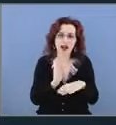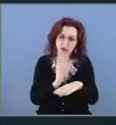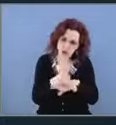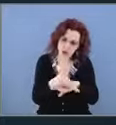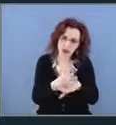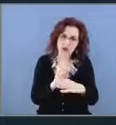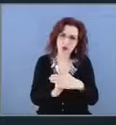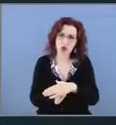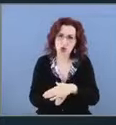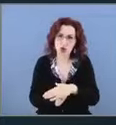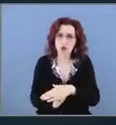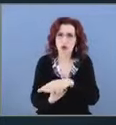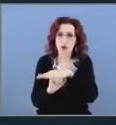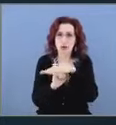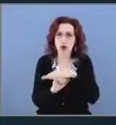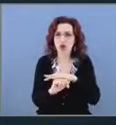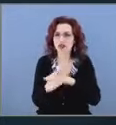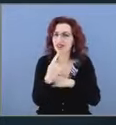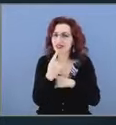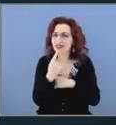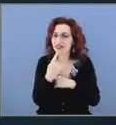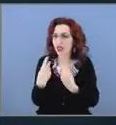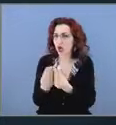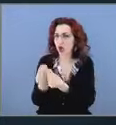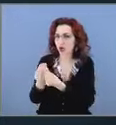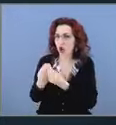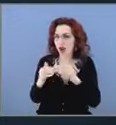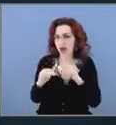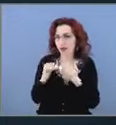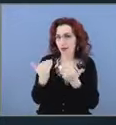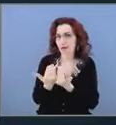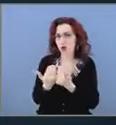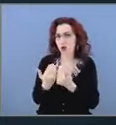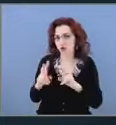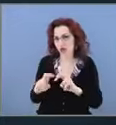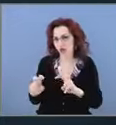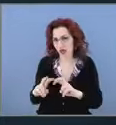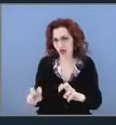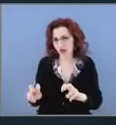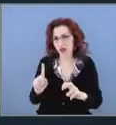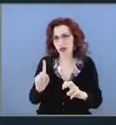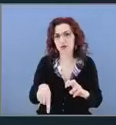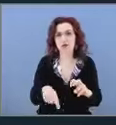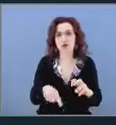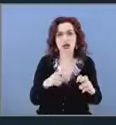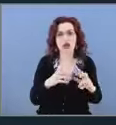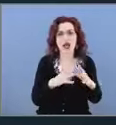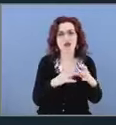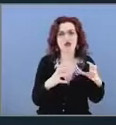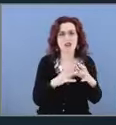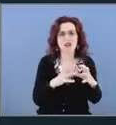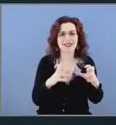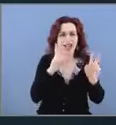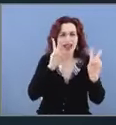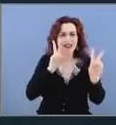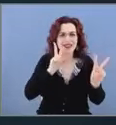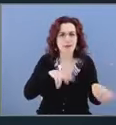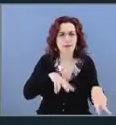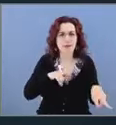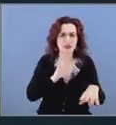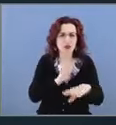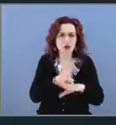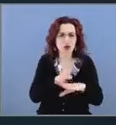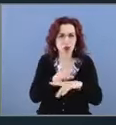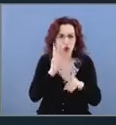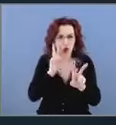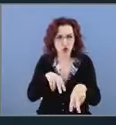colleghi del mondo della ricerca, ma anche alle agenzie di ispezione e controllo, al settore produttivo e ai consumatori stessi e